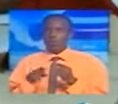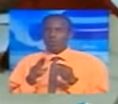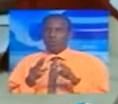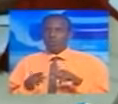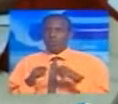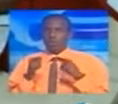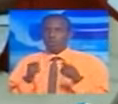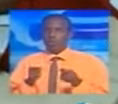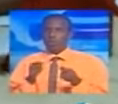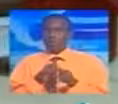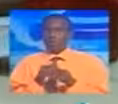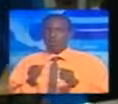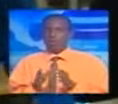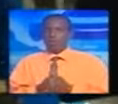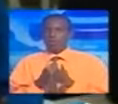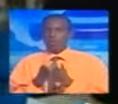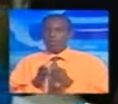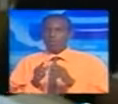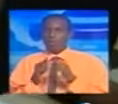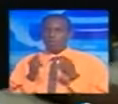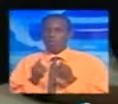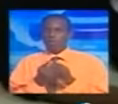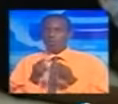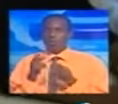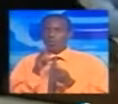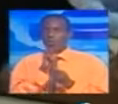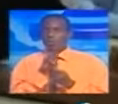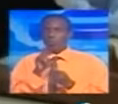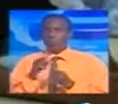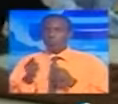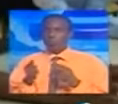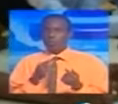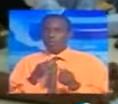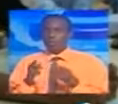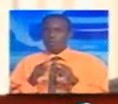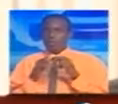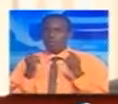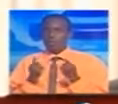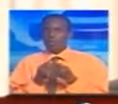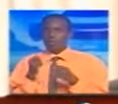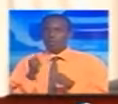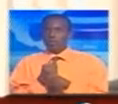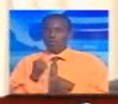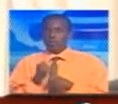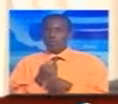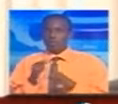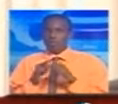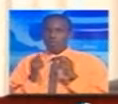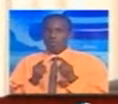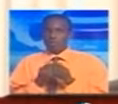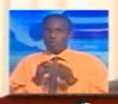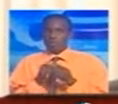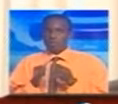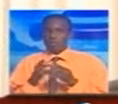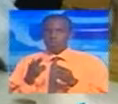réussir la rédaction courrier administration. Cette formation a vu la participation du secrétaire général du ministère du Travail, Abdallah Ali Mohamed, du